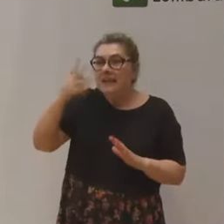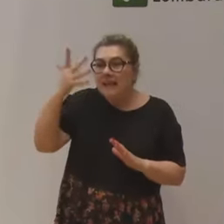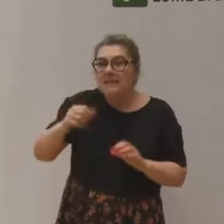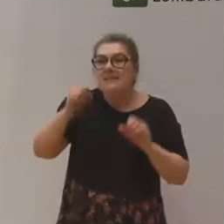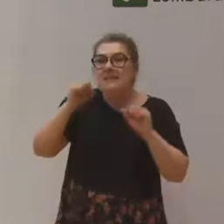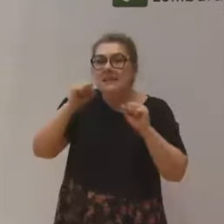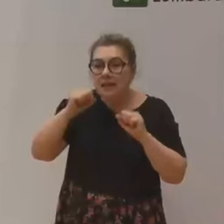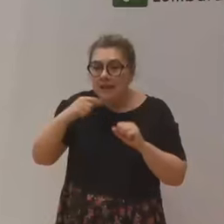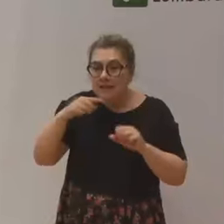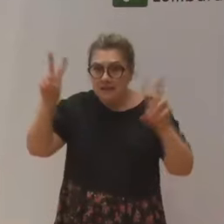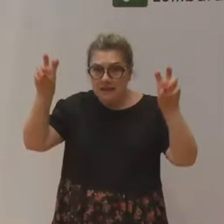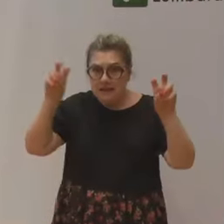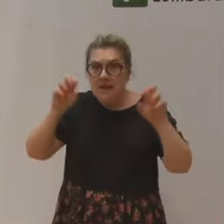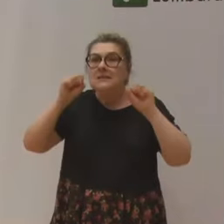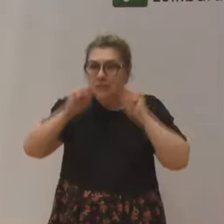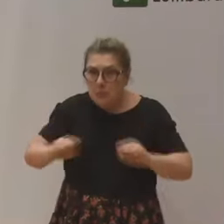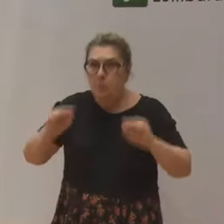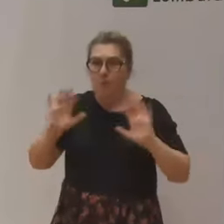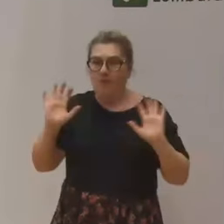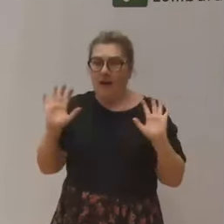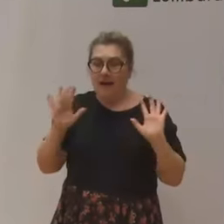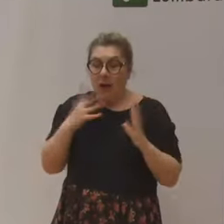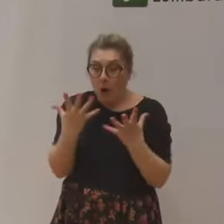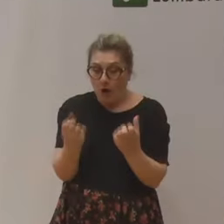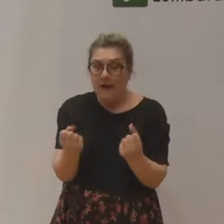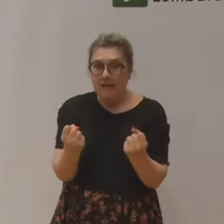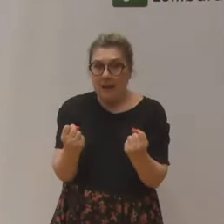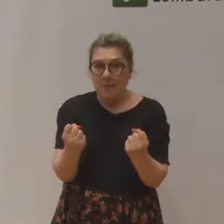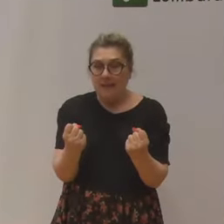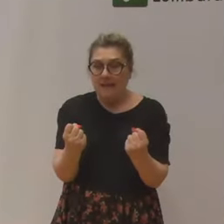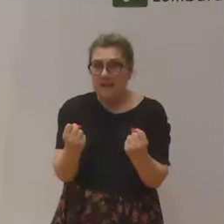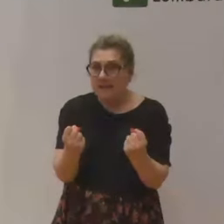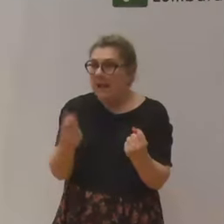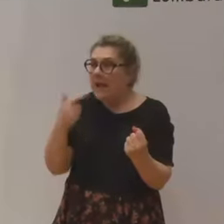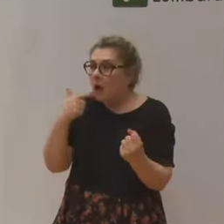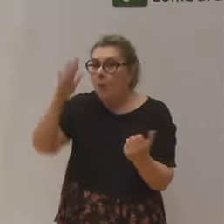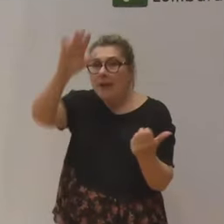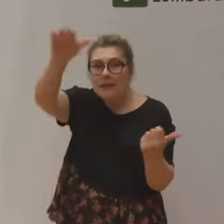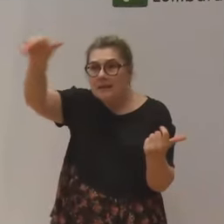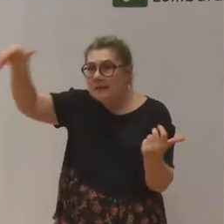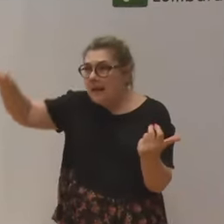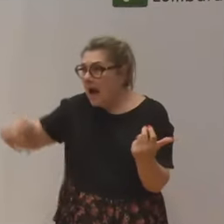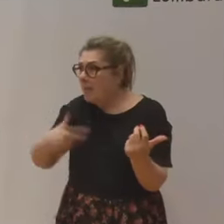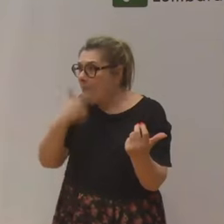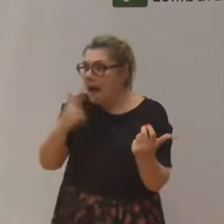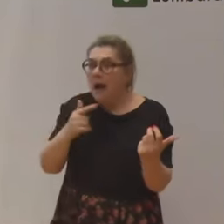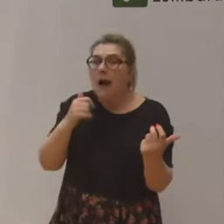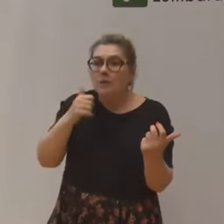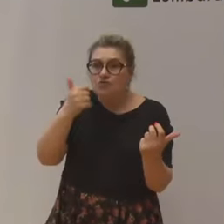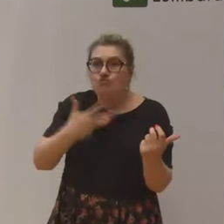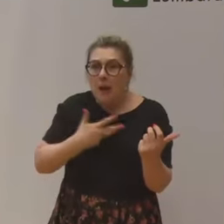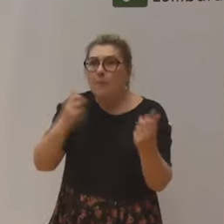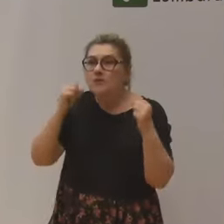può fare e che concretamente chiama in causa una possibilità che coinvolge non da